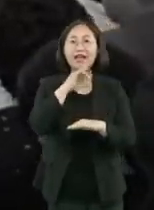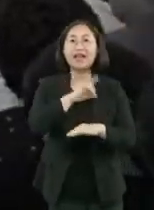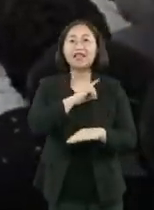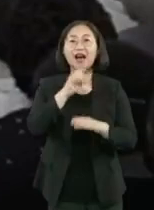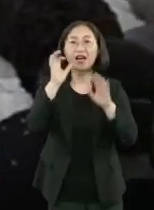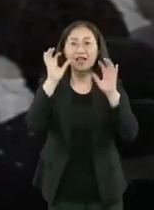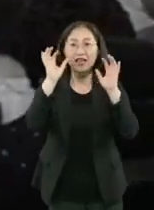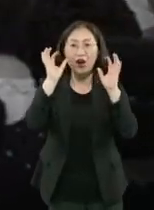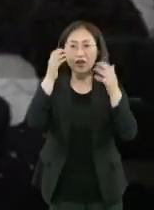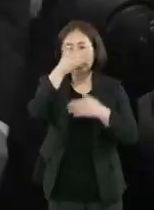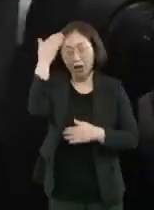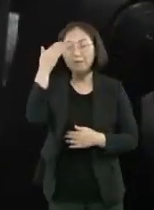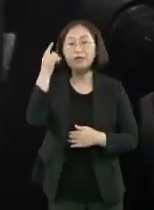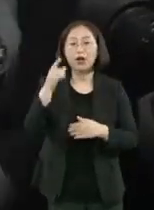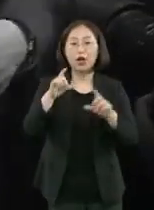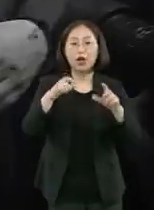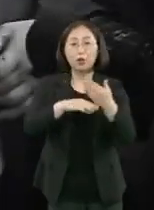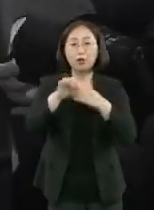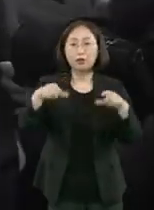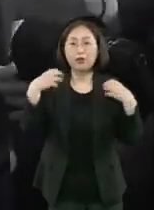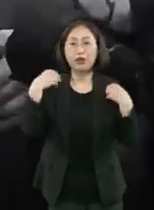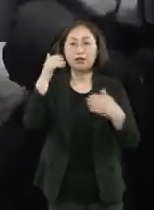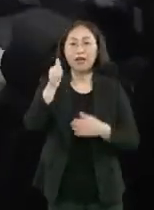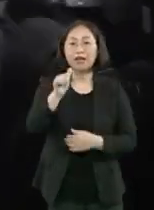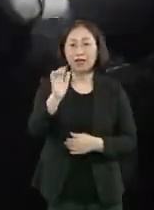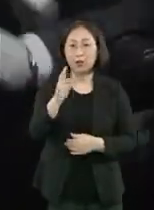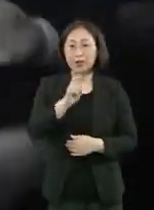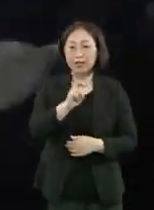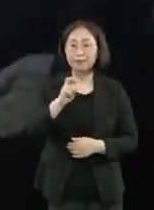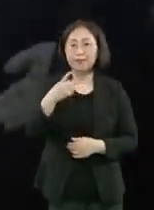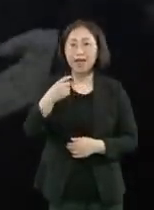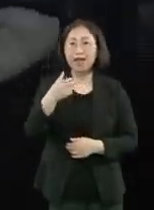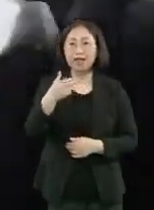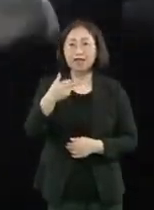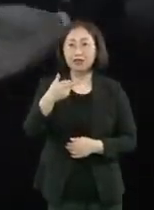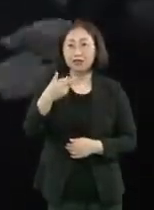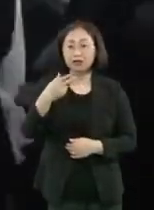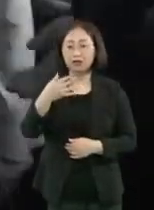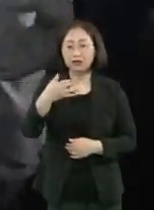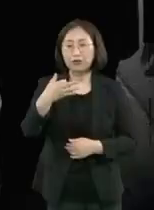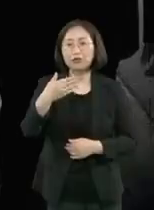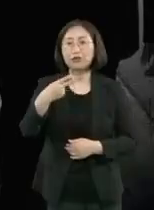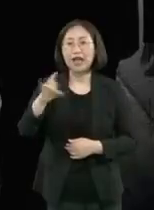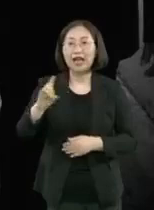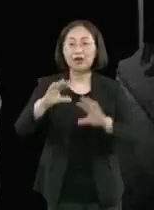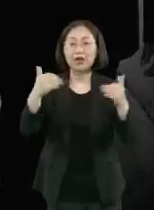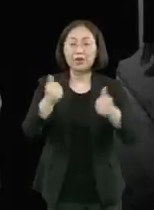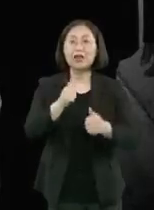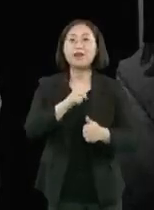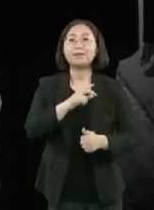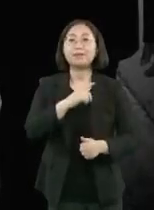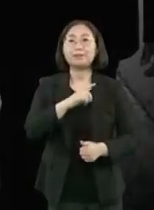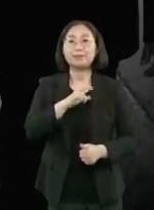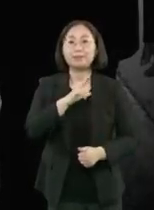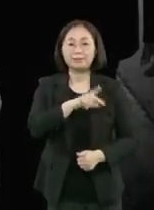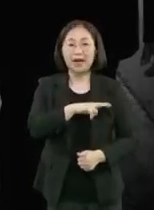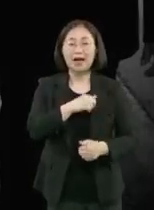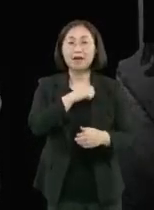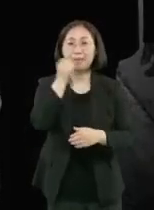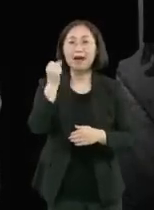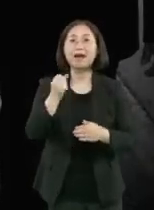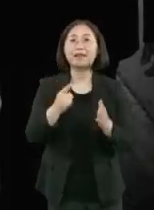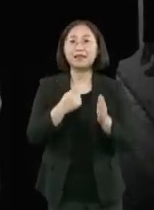4기 동구청장이 됐고 19대, 20대 연이어 국회의원에 당선됐습니다. 강력한 추진력의